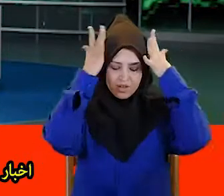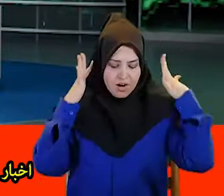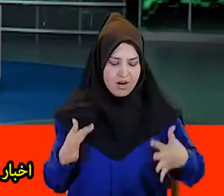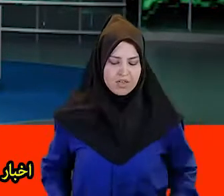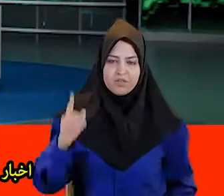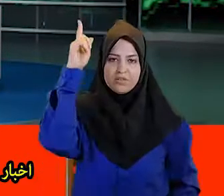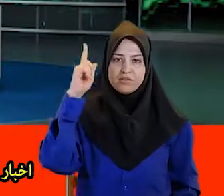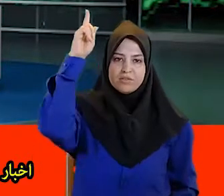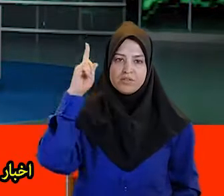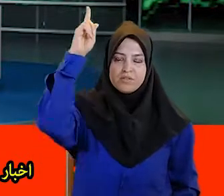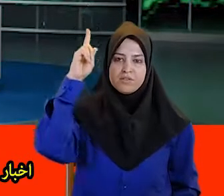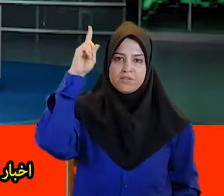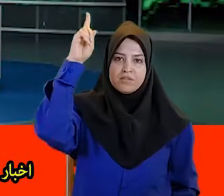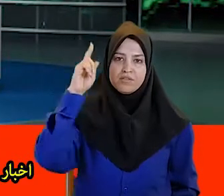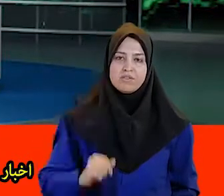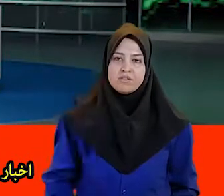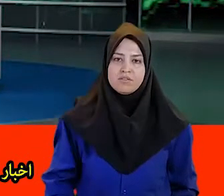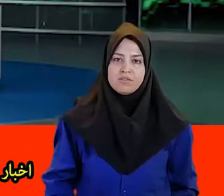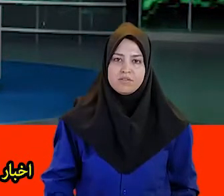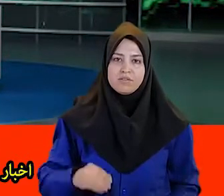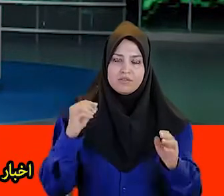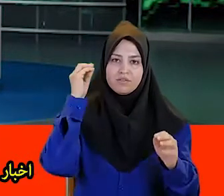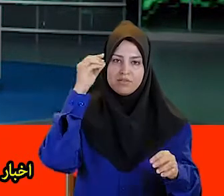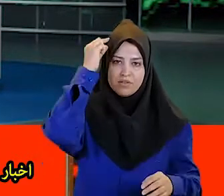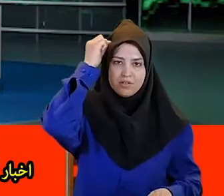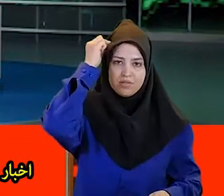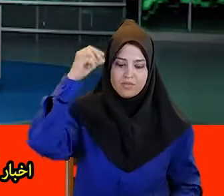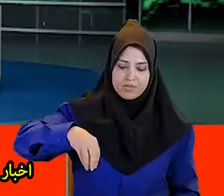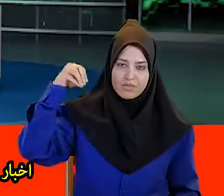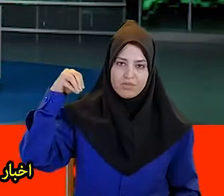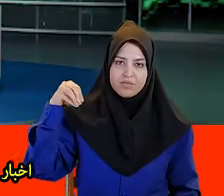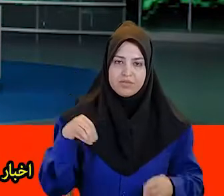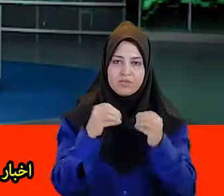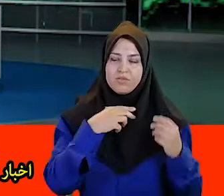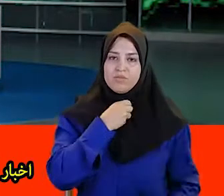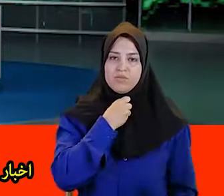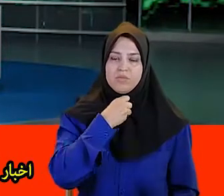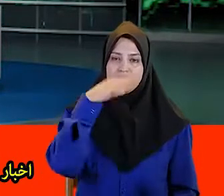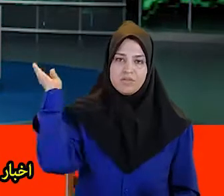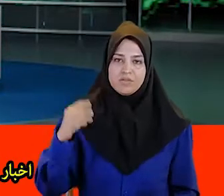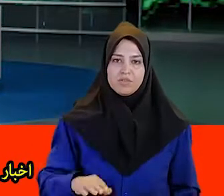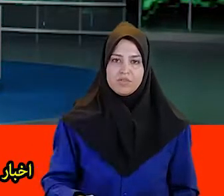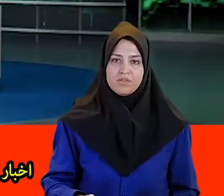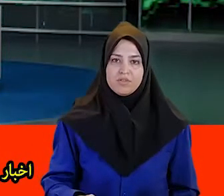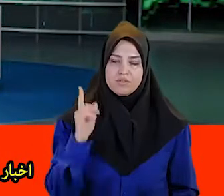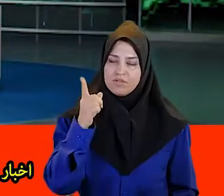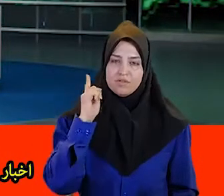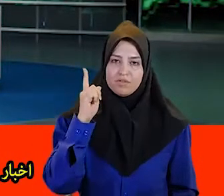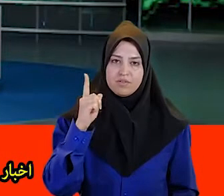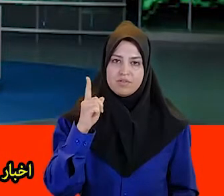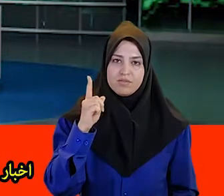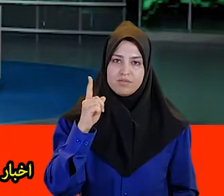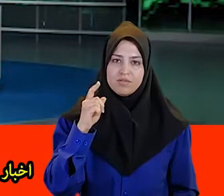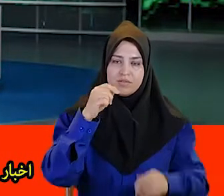روسری، تحریک آقازاده بالاسری، با لاخ مود فواید و محاسن ژنهای خوب رو میبری. پس